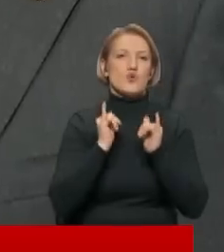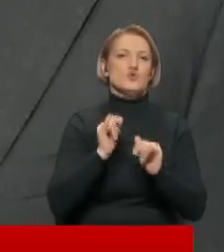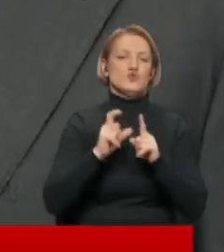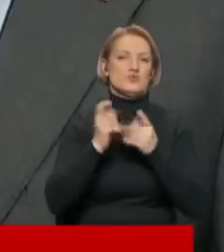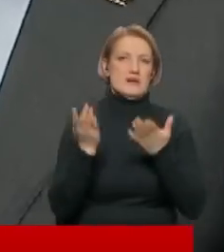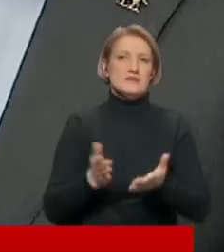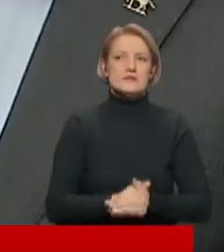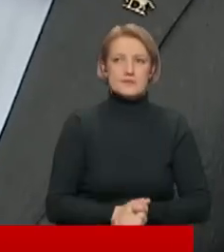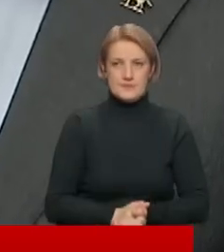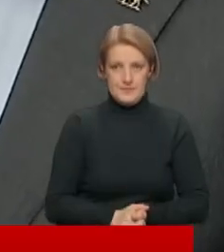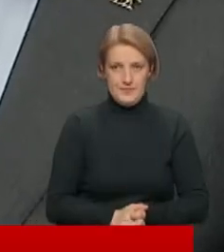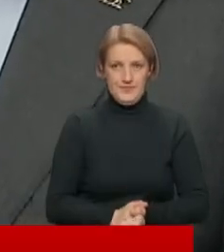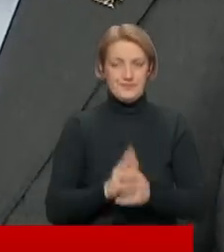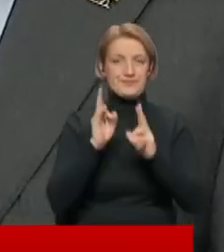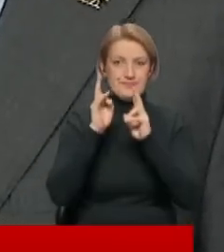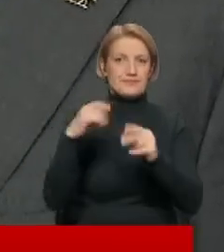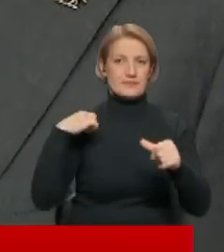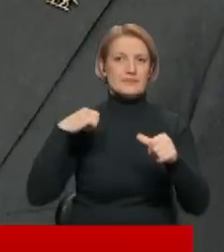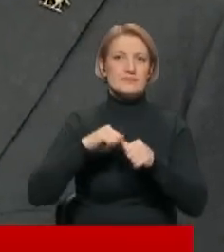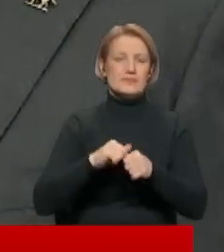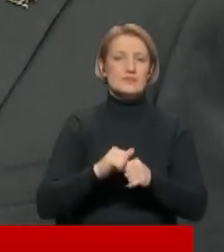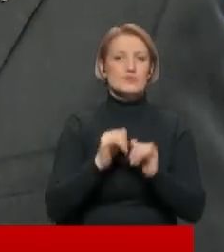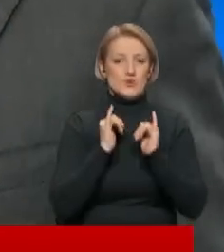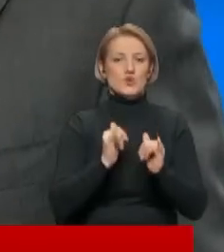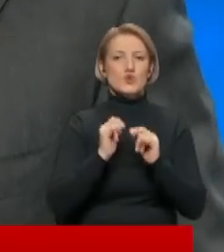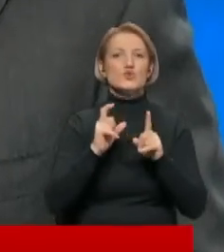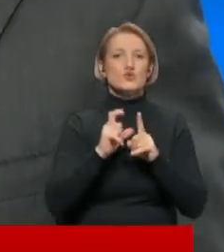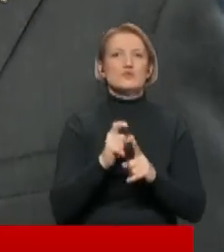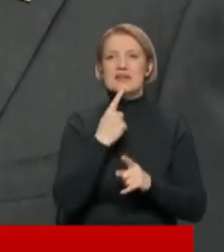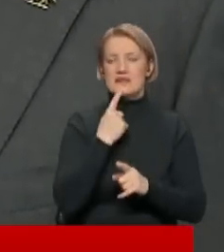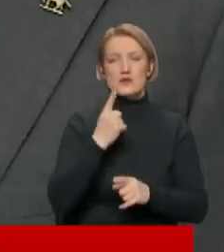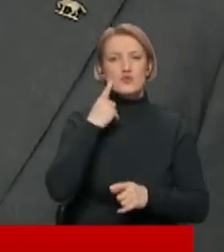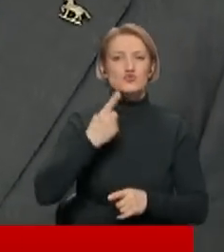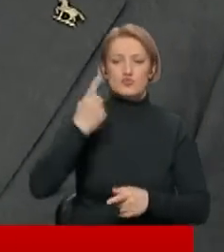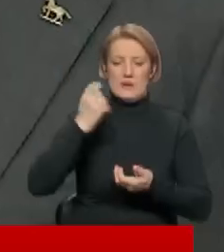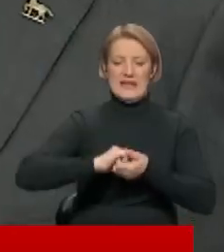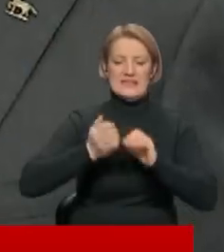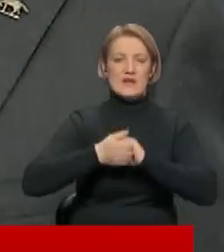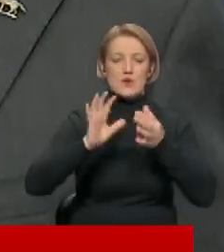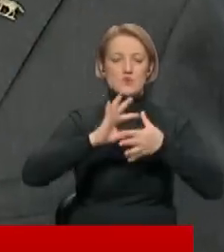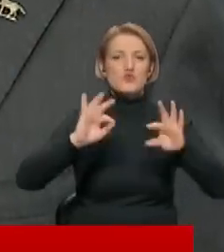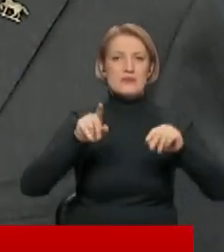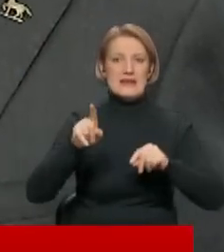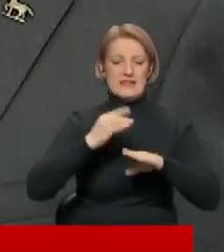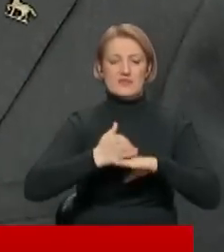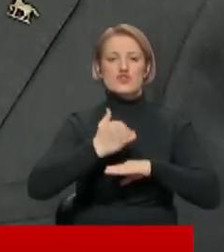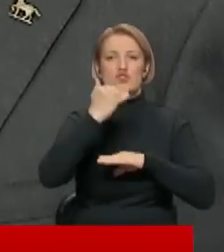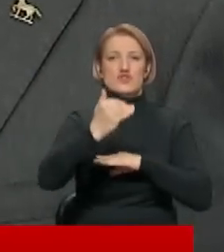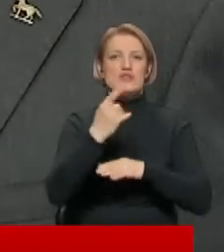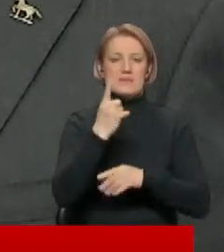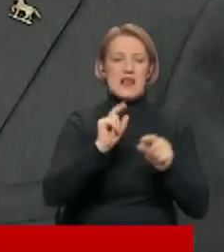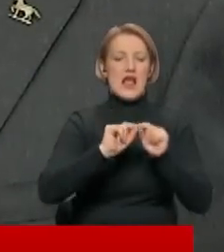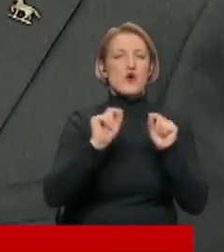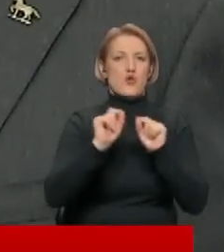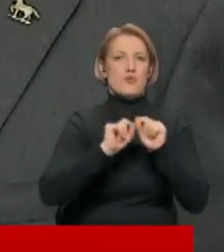durumdayız Siz yine vahim durumdayız diyerek Cumhur ittifakının kurduğu cümlelerin dışında bir